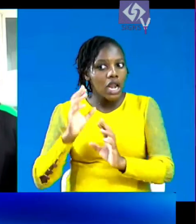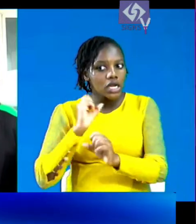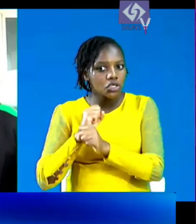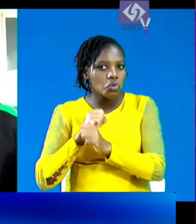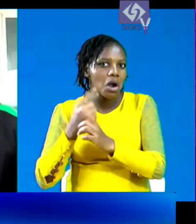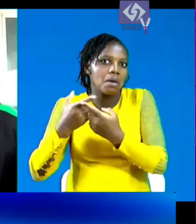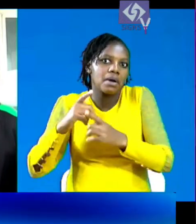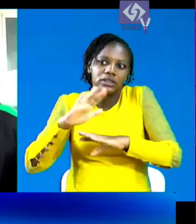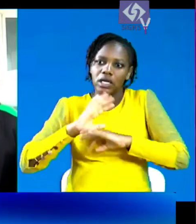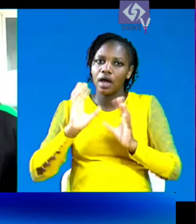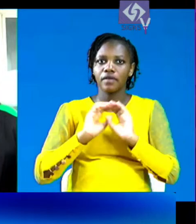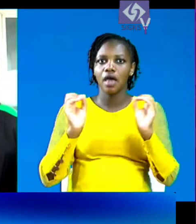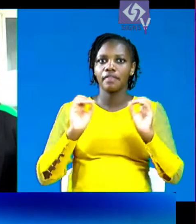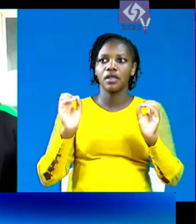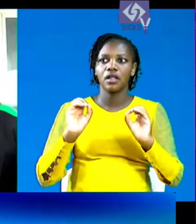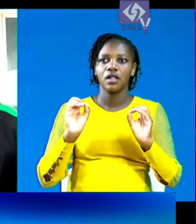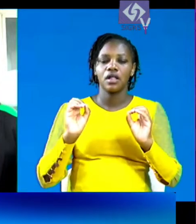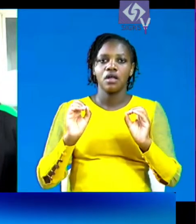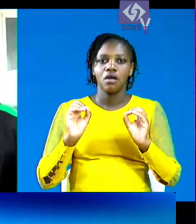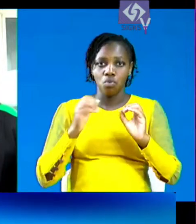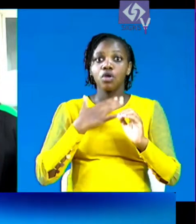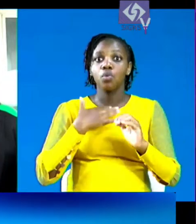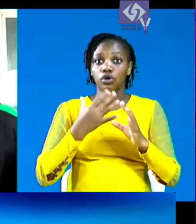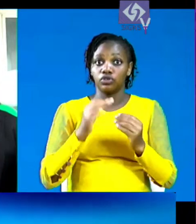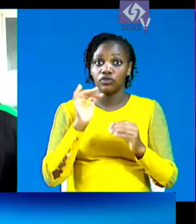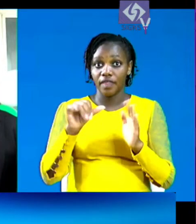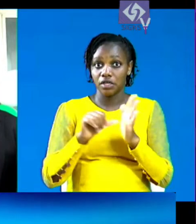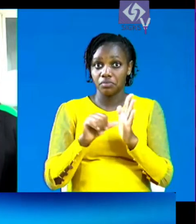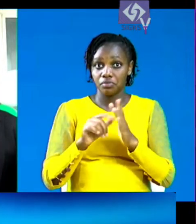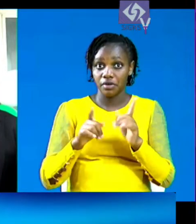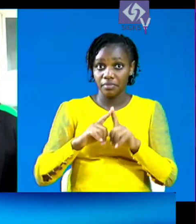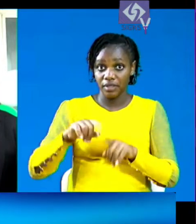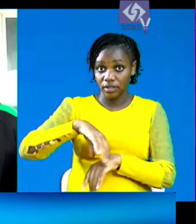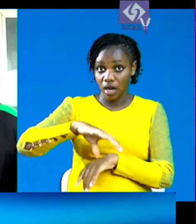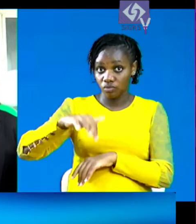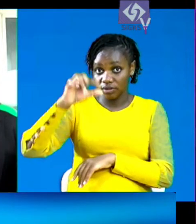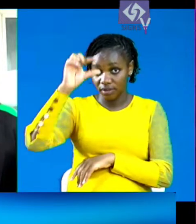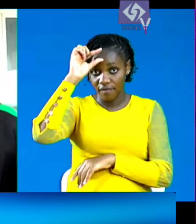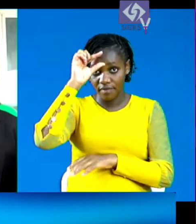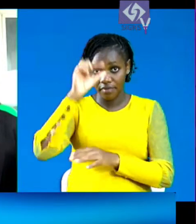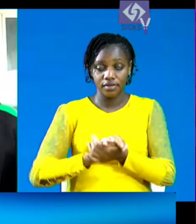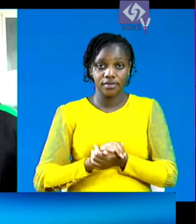ambao tunajaribu kutatua tukiwa kama county government.